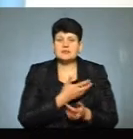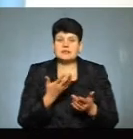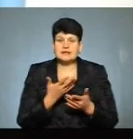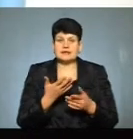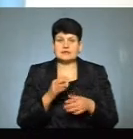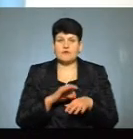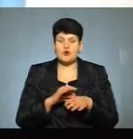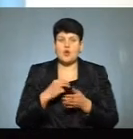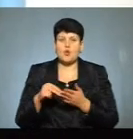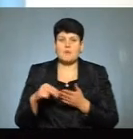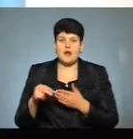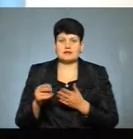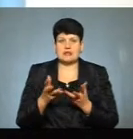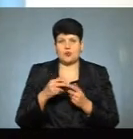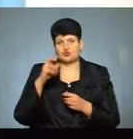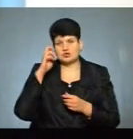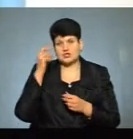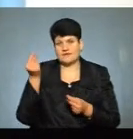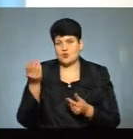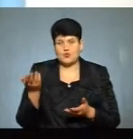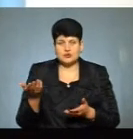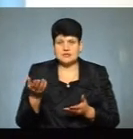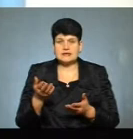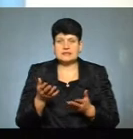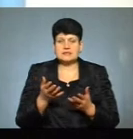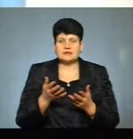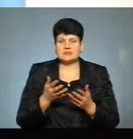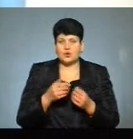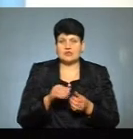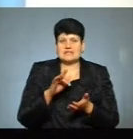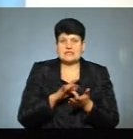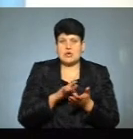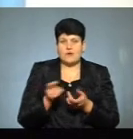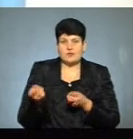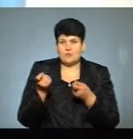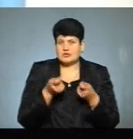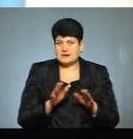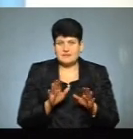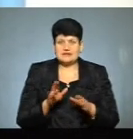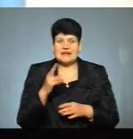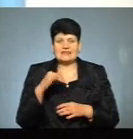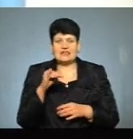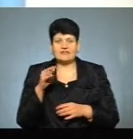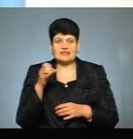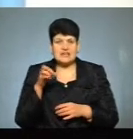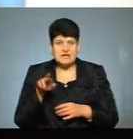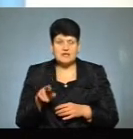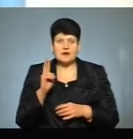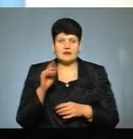захворювань закупляється за рахунок державних коштів, за рахунок централізованих поставок. Це такі, як дифтерія,